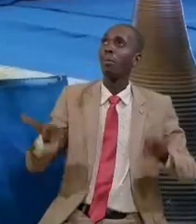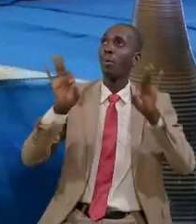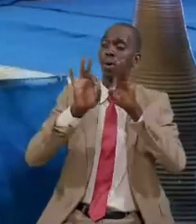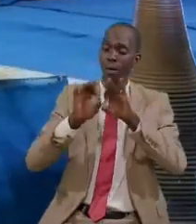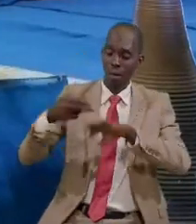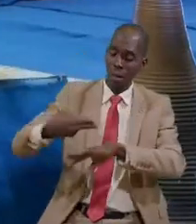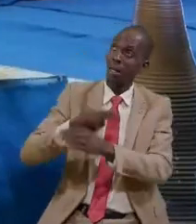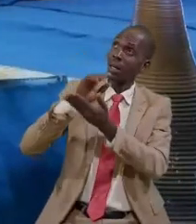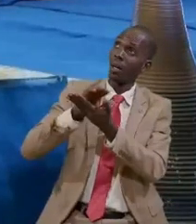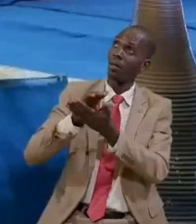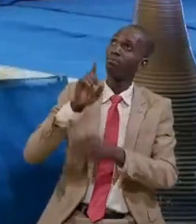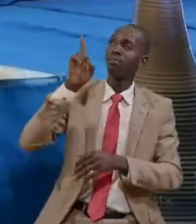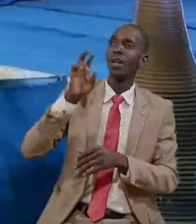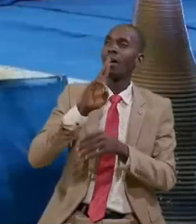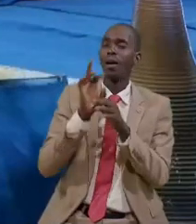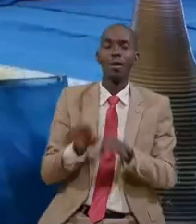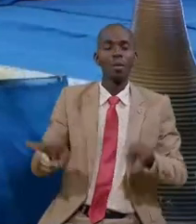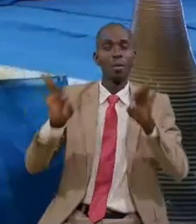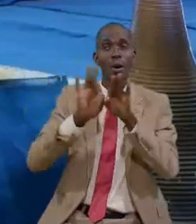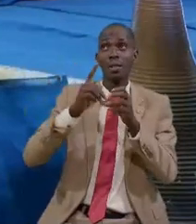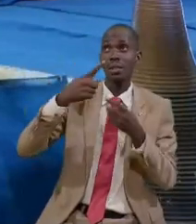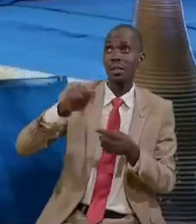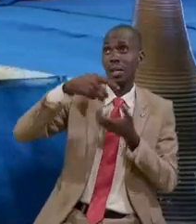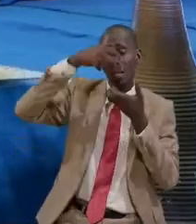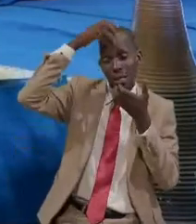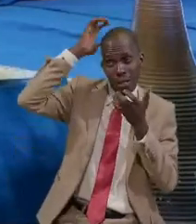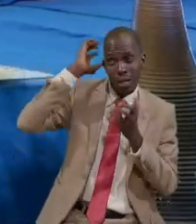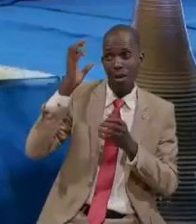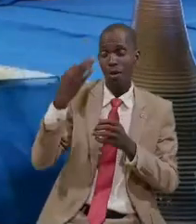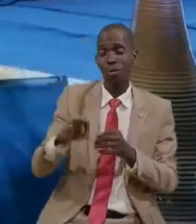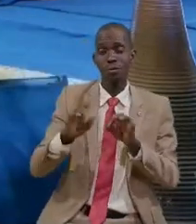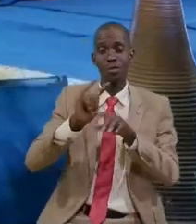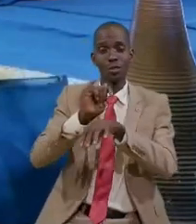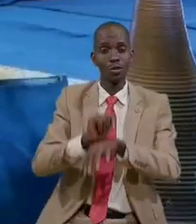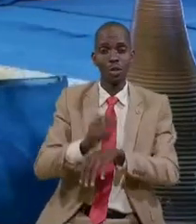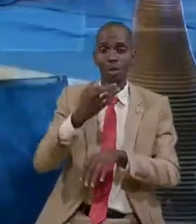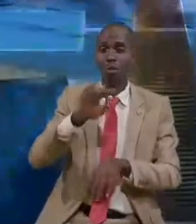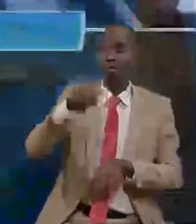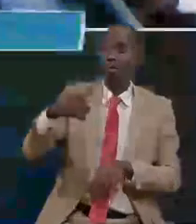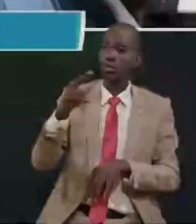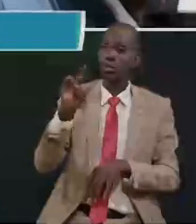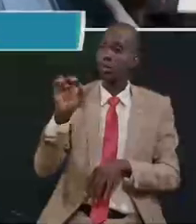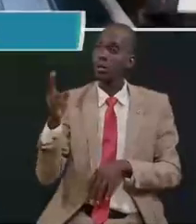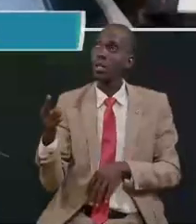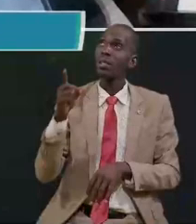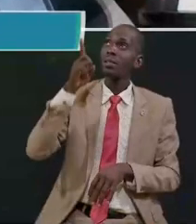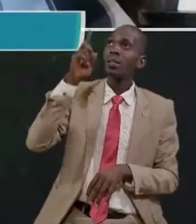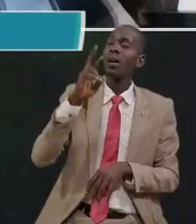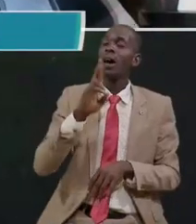digne, le lion de la tribu de Juda, tu es digne,